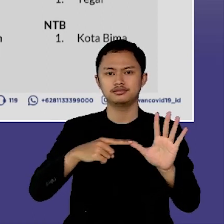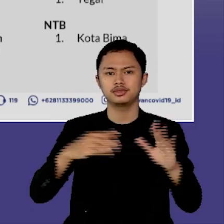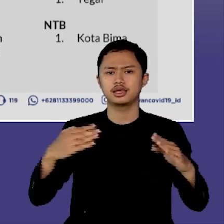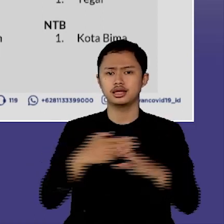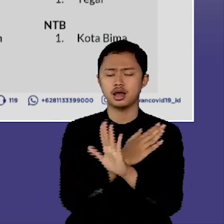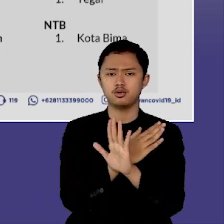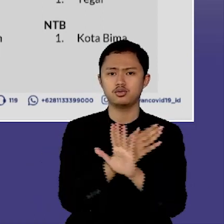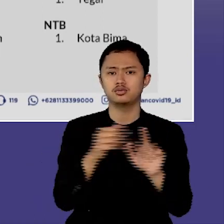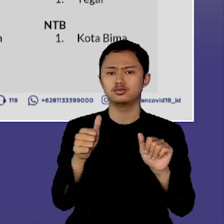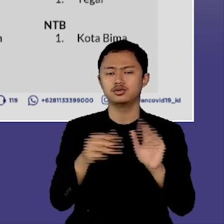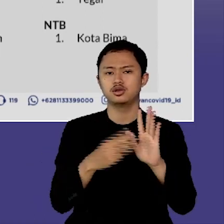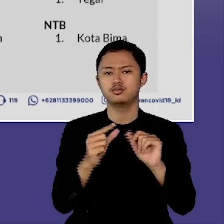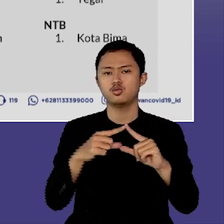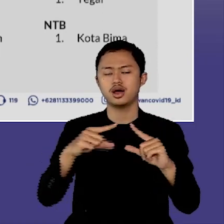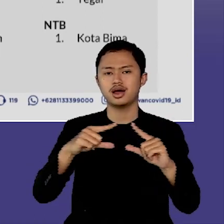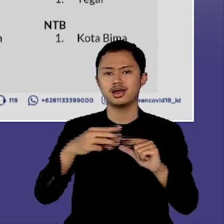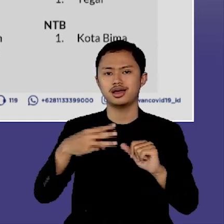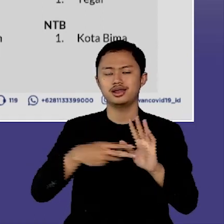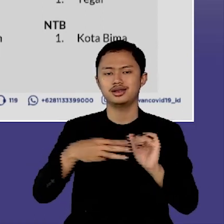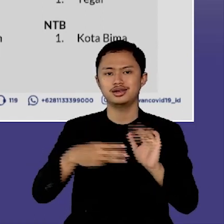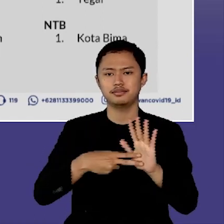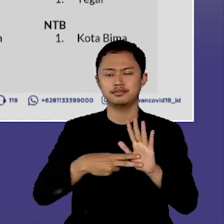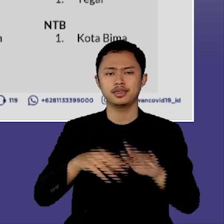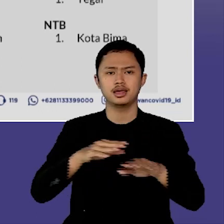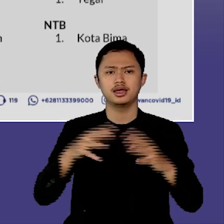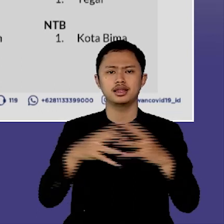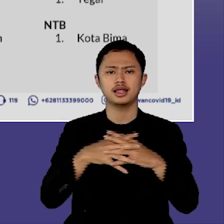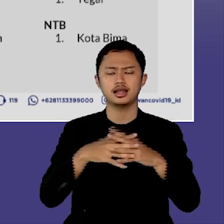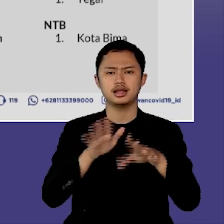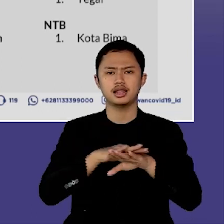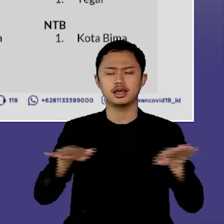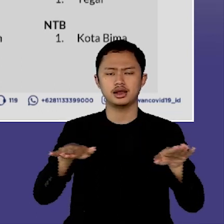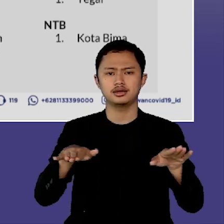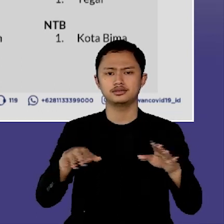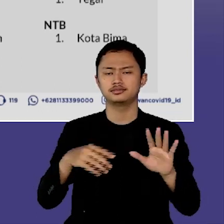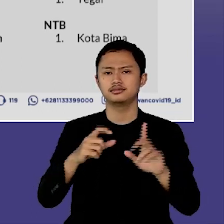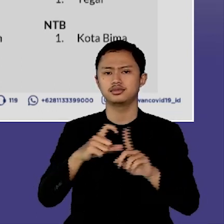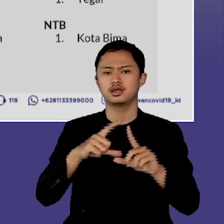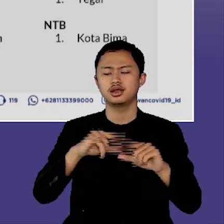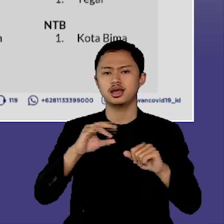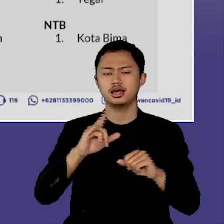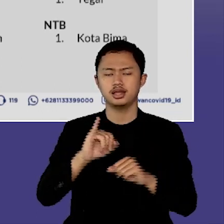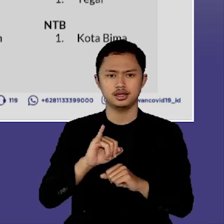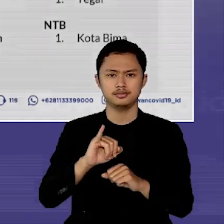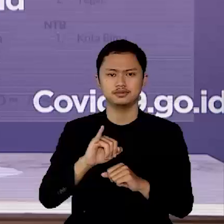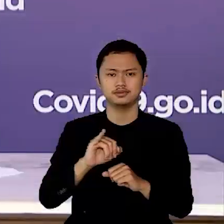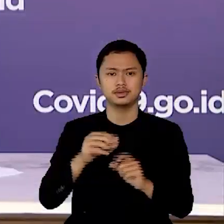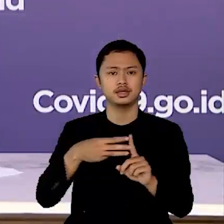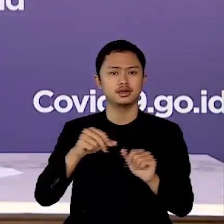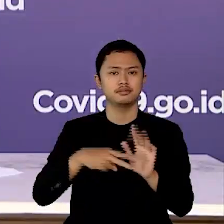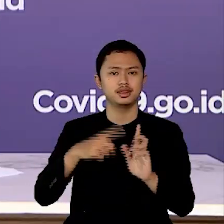Riau muaraenim di Sumatera Selatan Tanah Datar di Sumatera Barat Dairi di Sumatera Utara